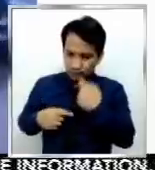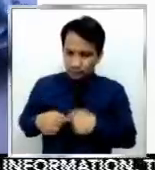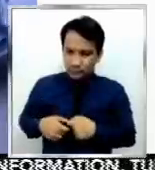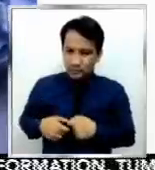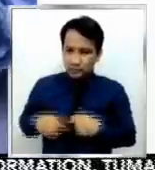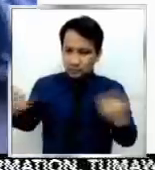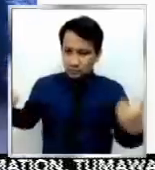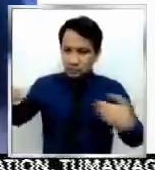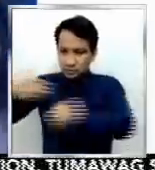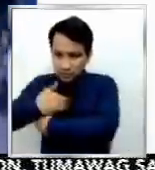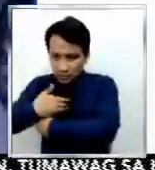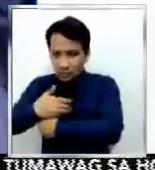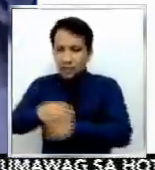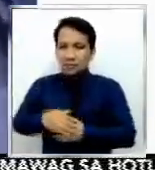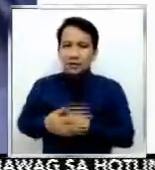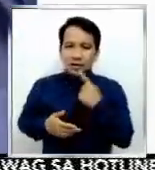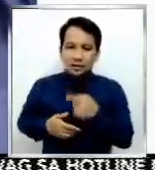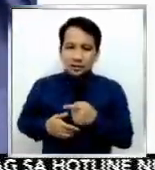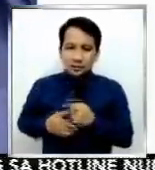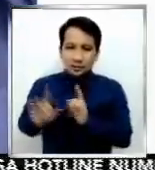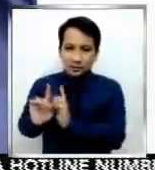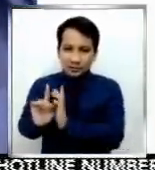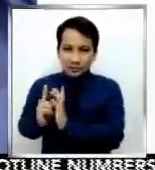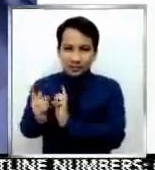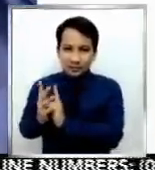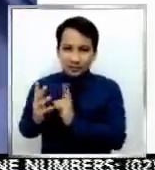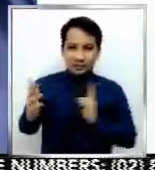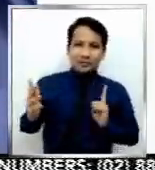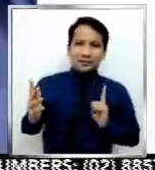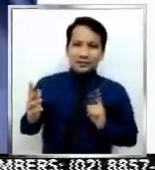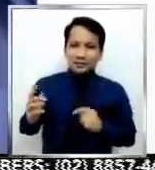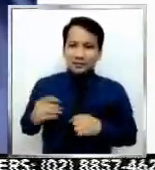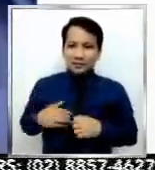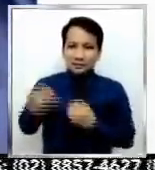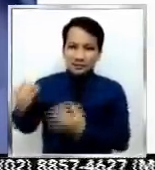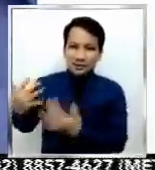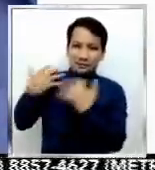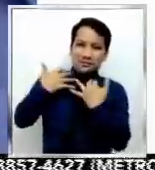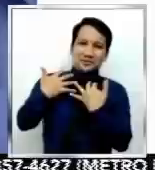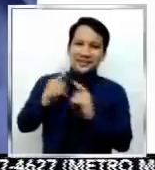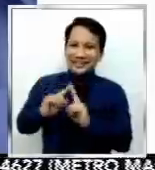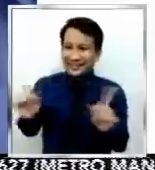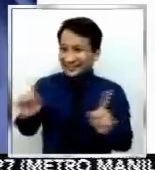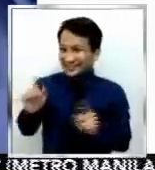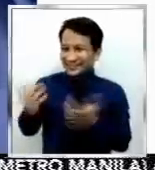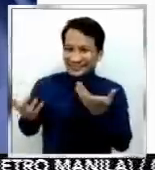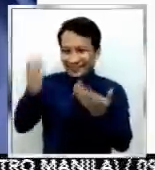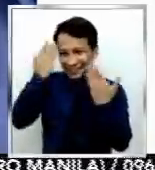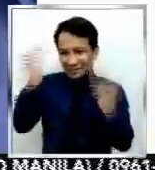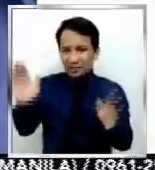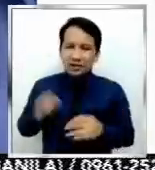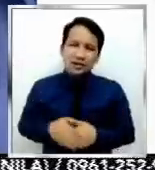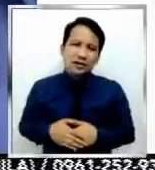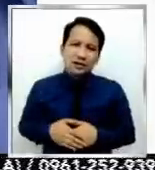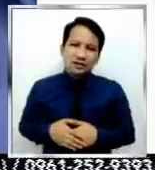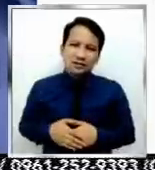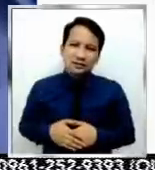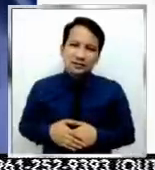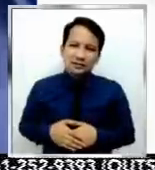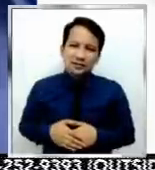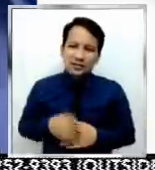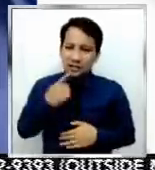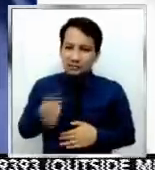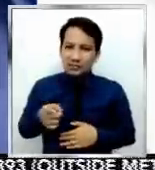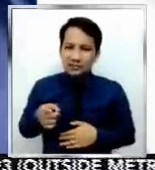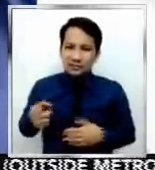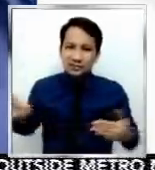yakapin eh. Ako naman, umatras ako dahil siyempre baka may COVID, hindi ko natin alam. Napatras ako pero inabot pa rin ako. Kaya